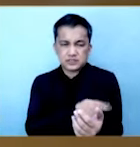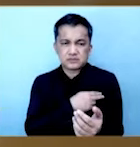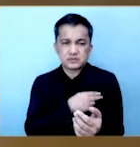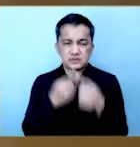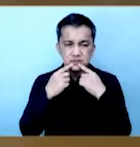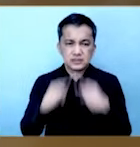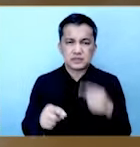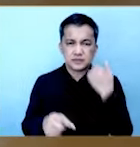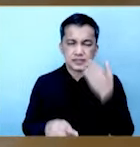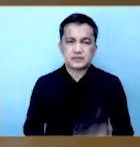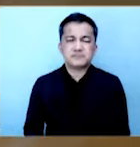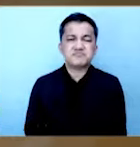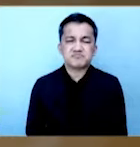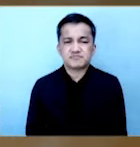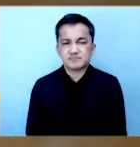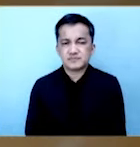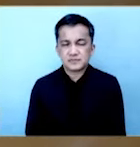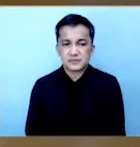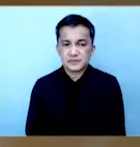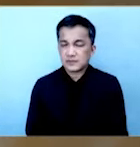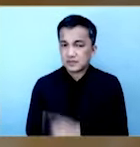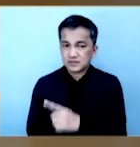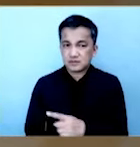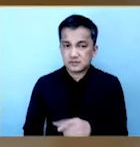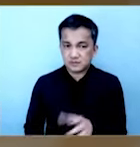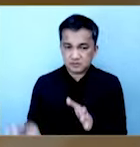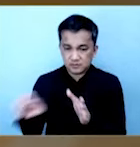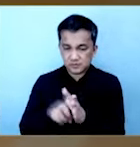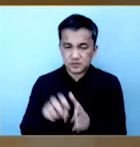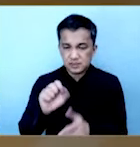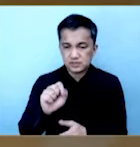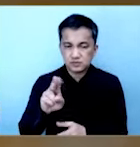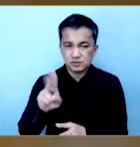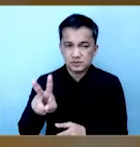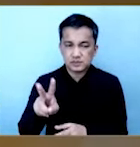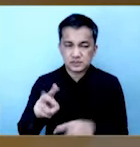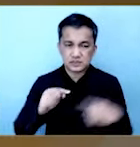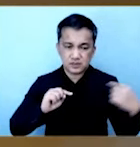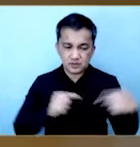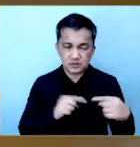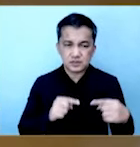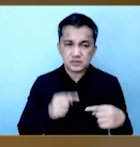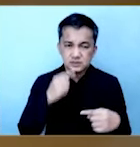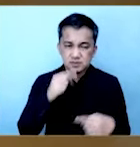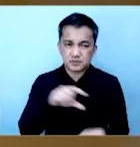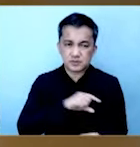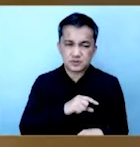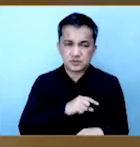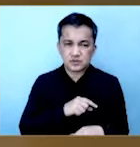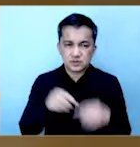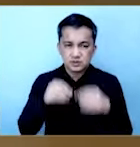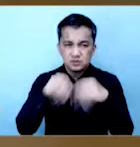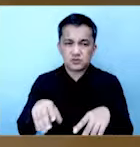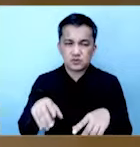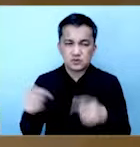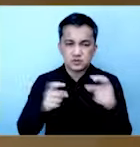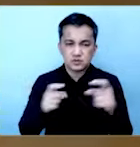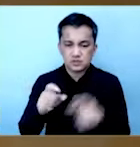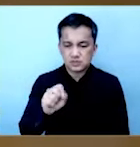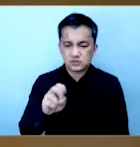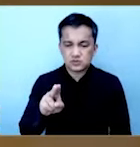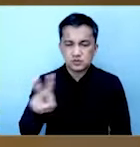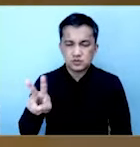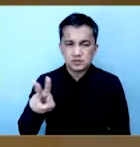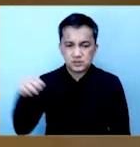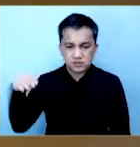on arrival. Sugatan naman ang isang sakay ng SUV. Ayon sa mga pulis, nawalan raw ng kontrol ang SUV habang dumadaan